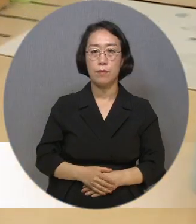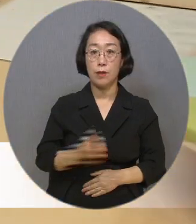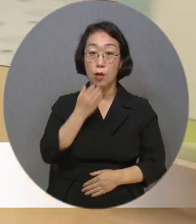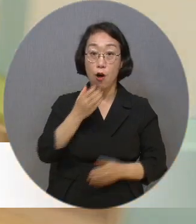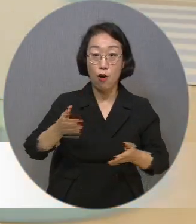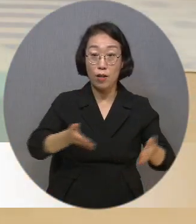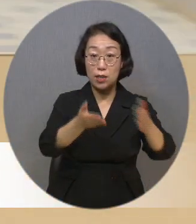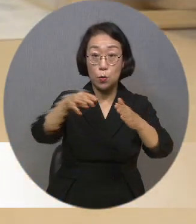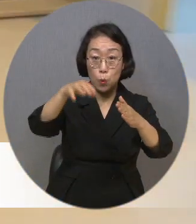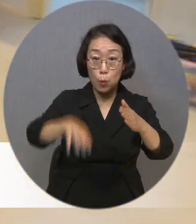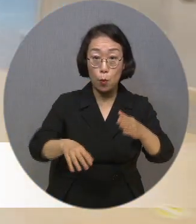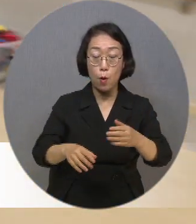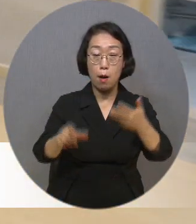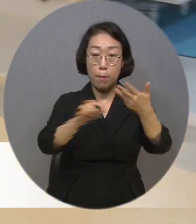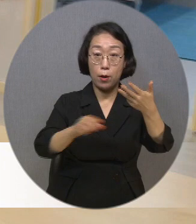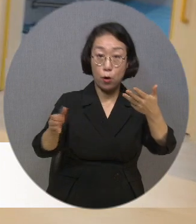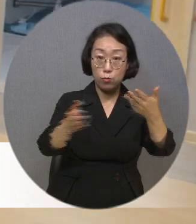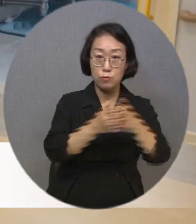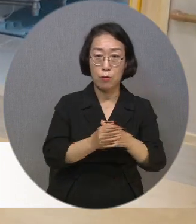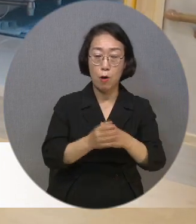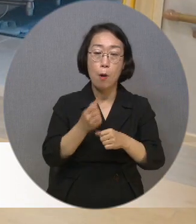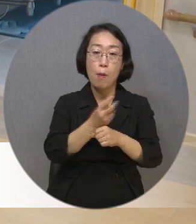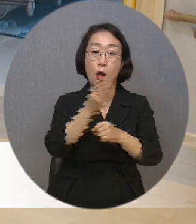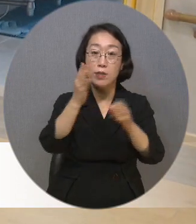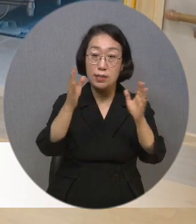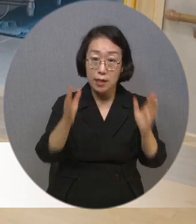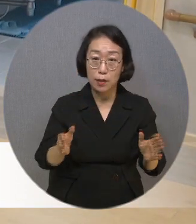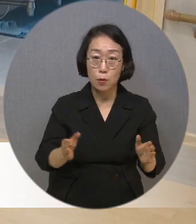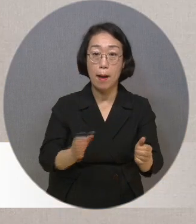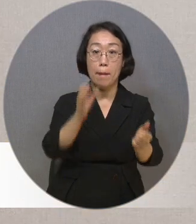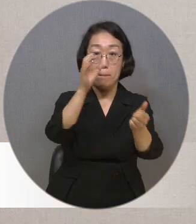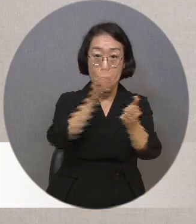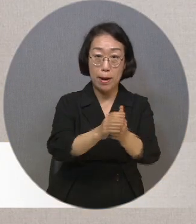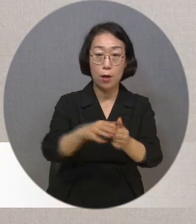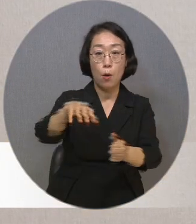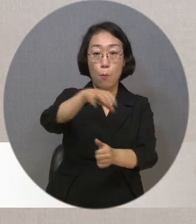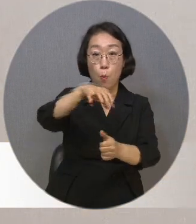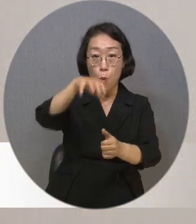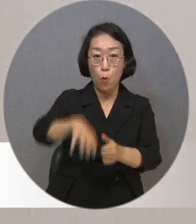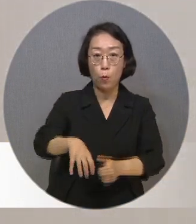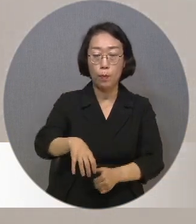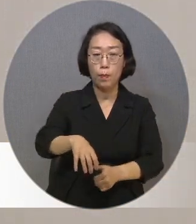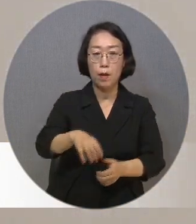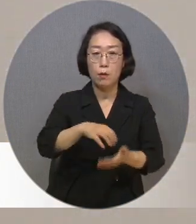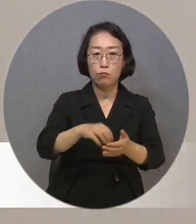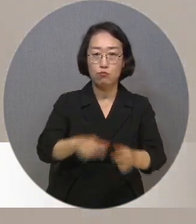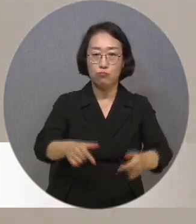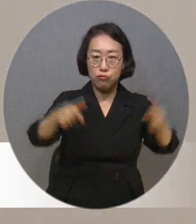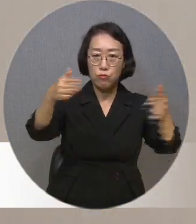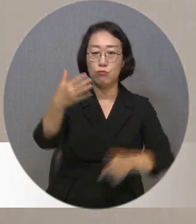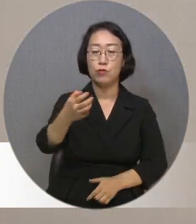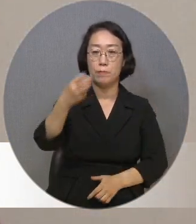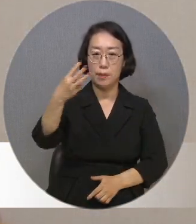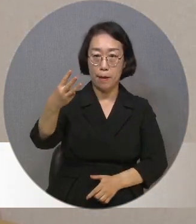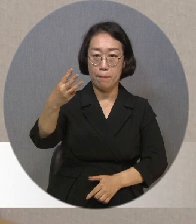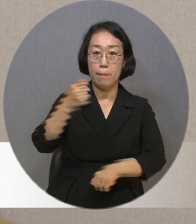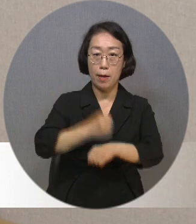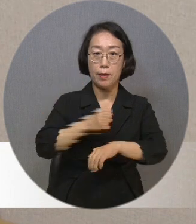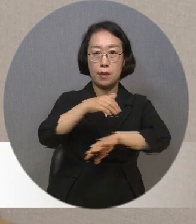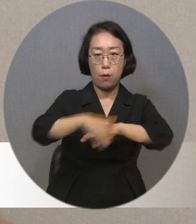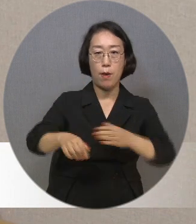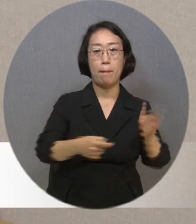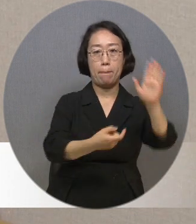경기도가 다음 달부터 시간제 보육 어린이집을 75개에서 93개로 확대한다고 지난 24일